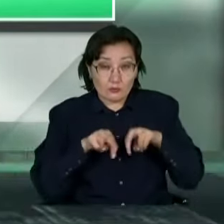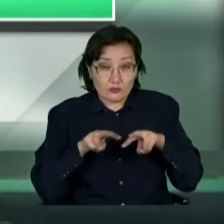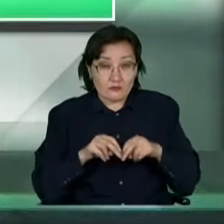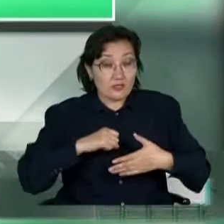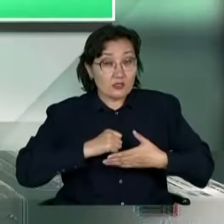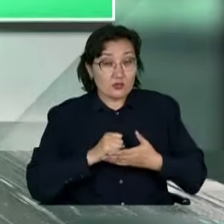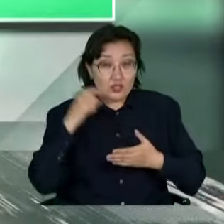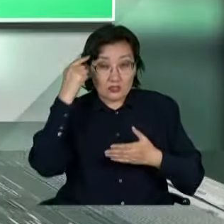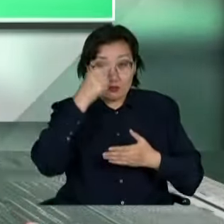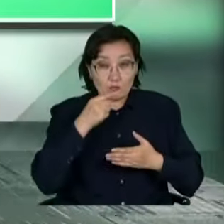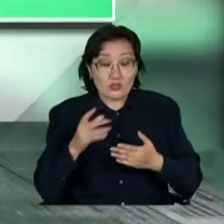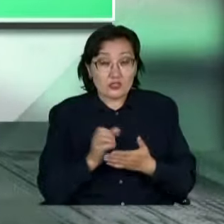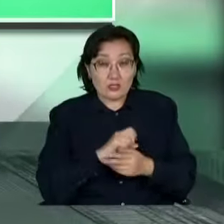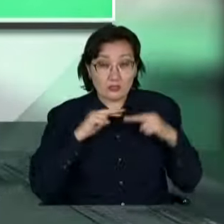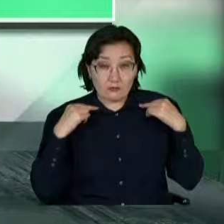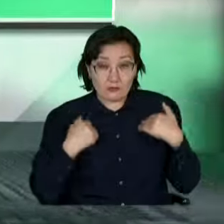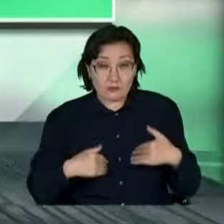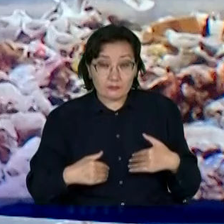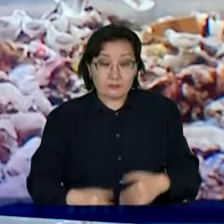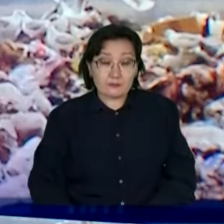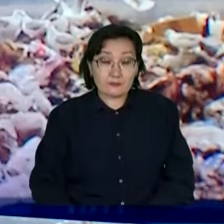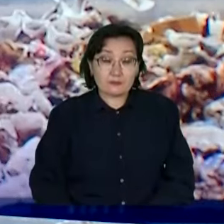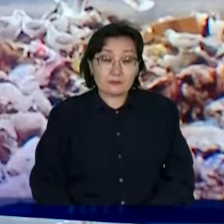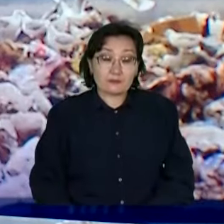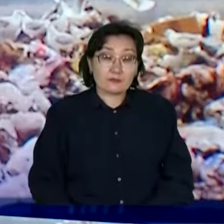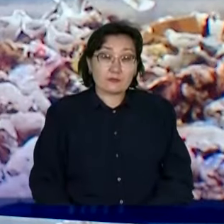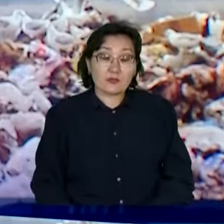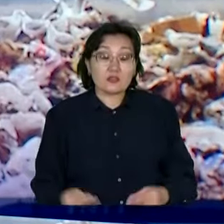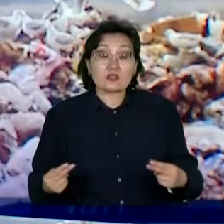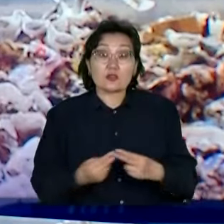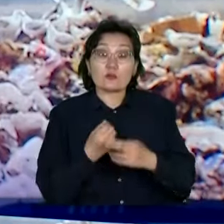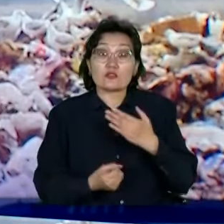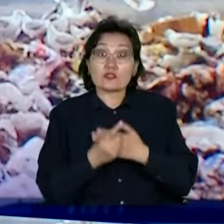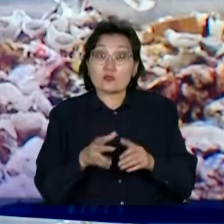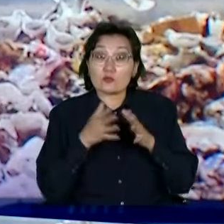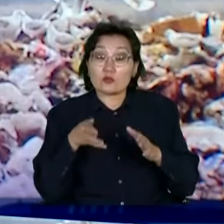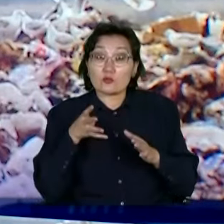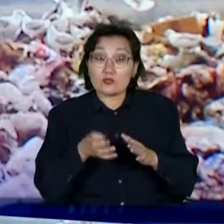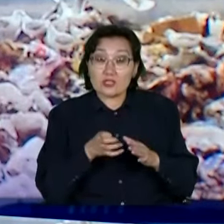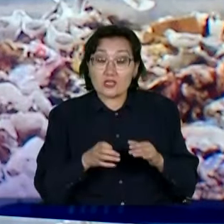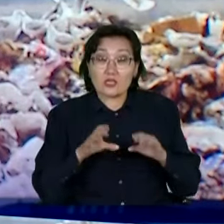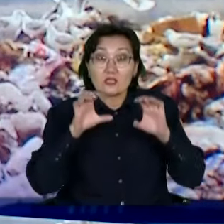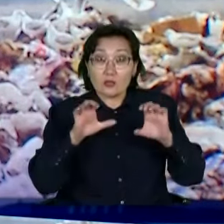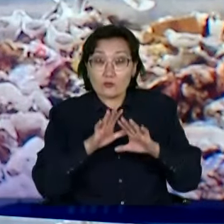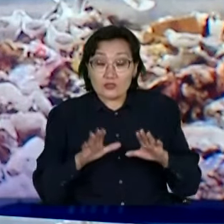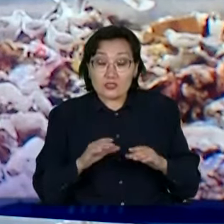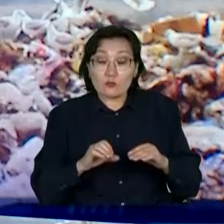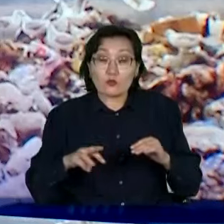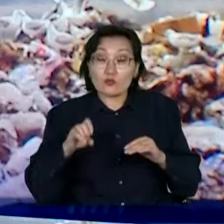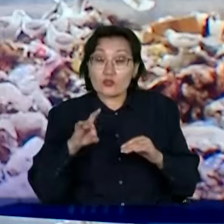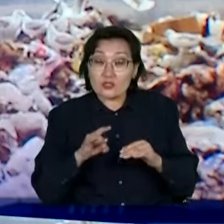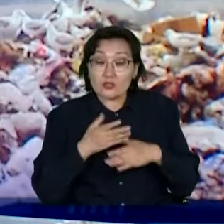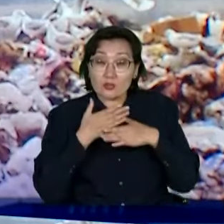и устанавливается личность найденного спасателя. В Астане выявили более 400 несанкционированных свалок с